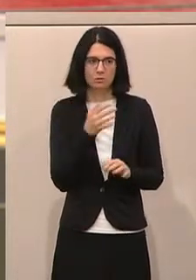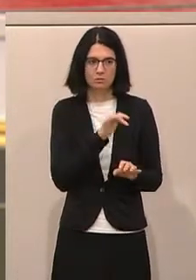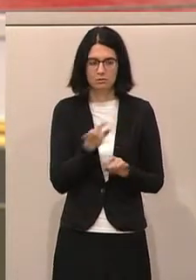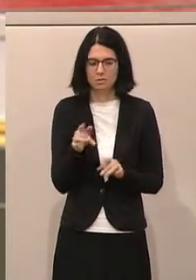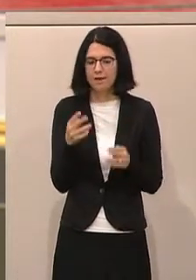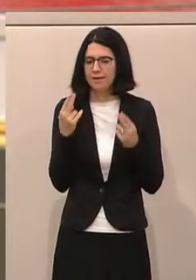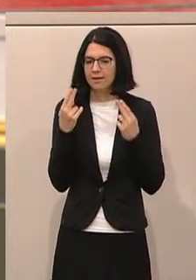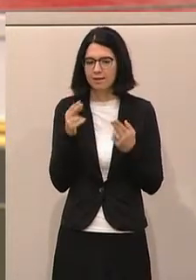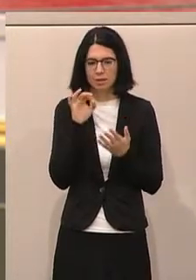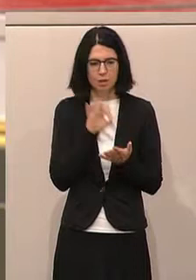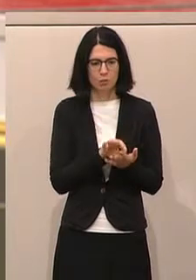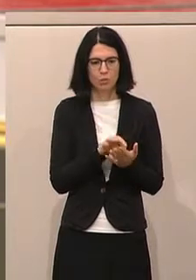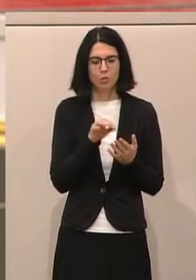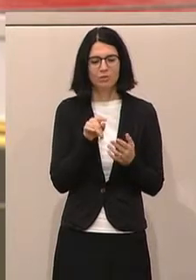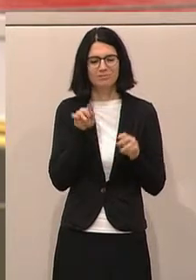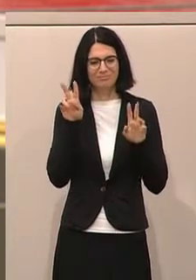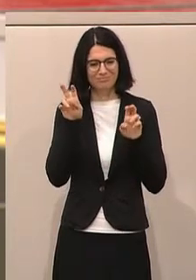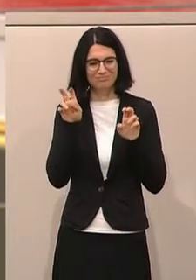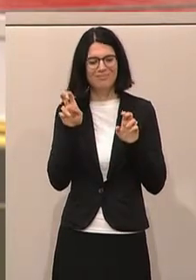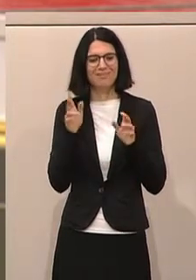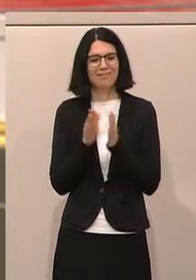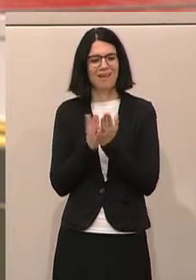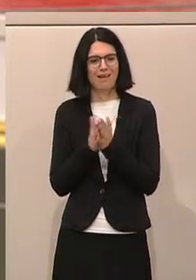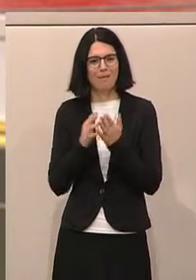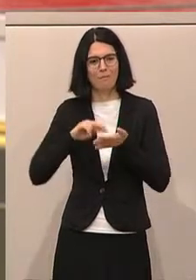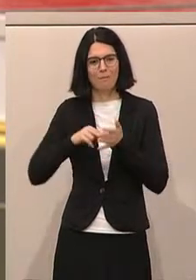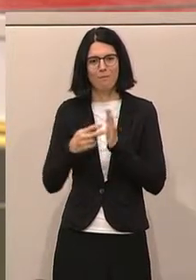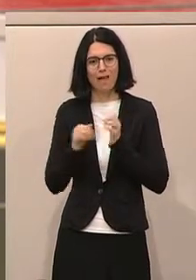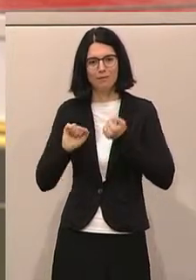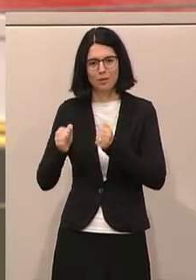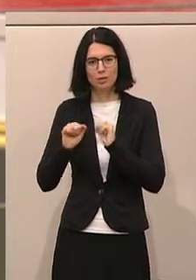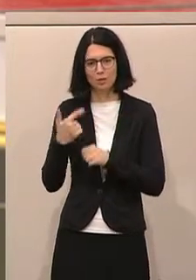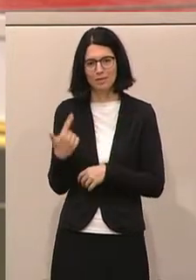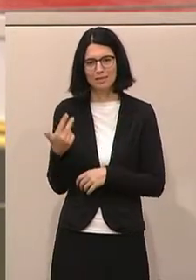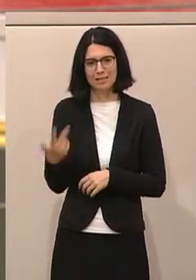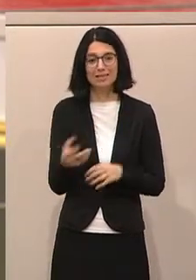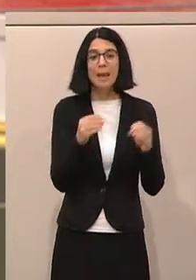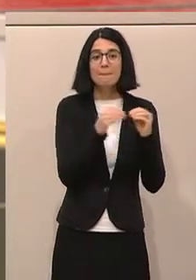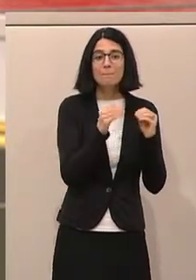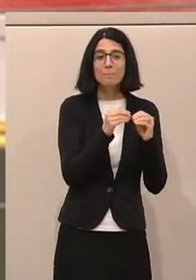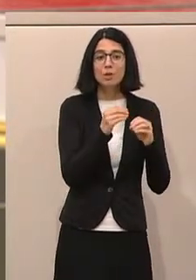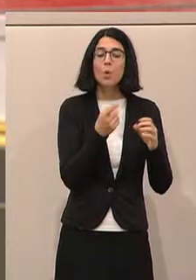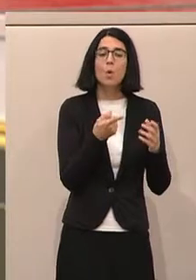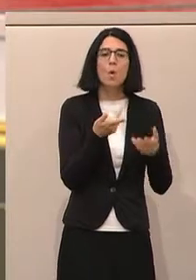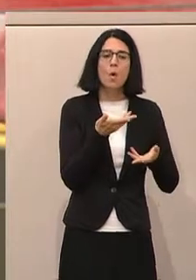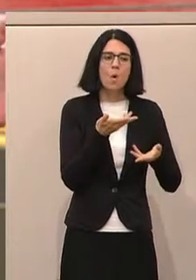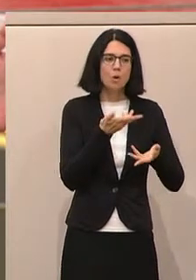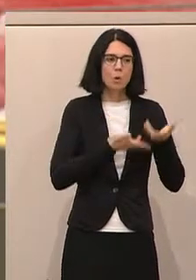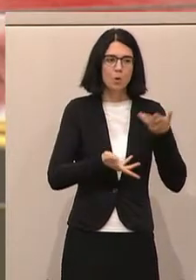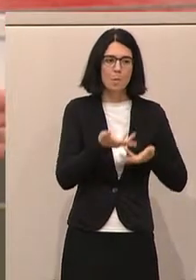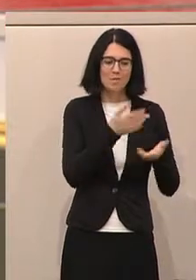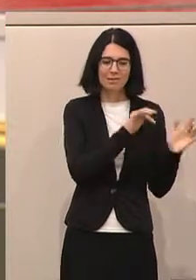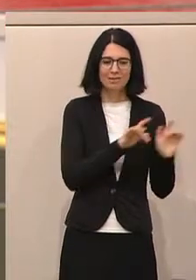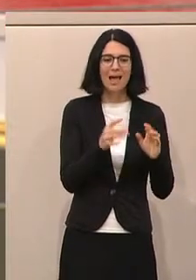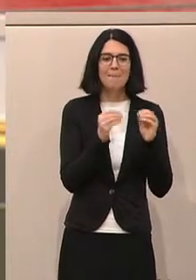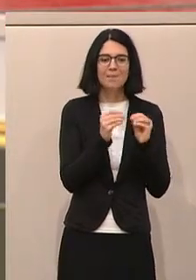der Kernpunkte in der Mission 2030. Ich darf da nur das Thema Bioökonomie hervorstreichen. Wir bringen zurzeit gerade eine